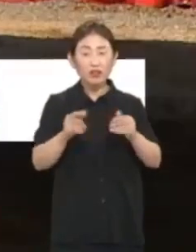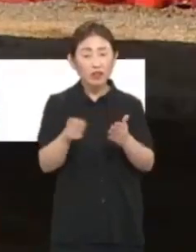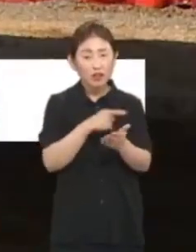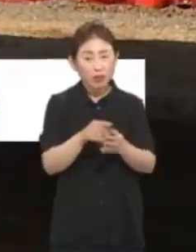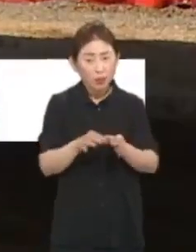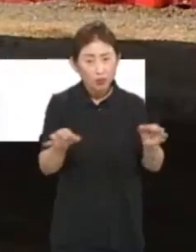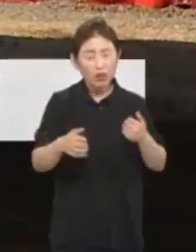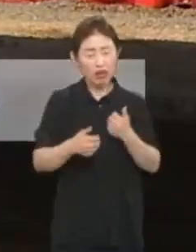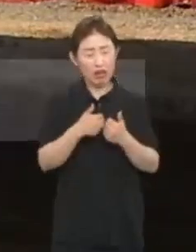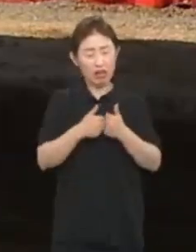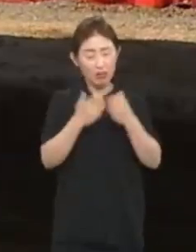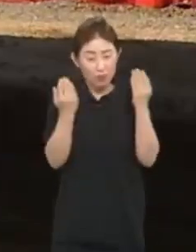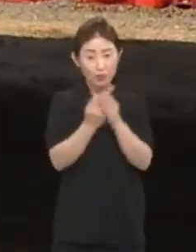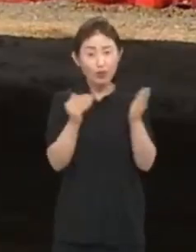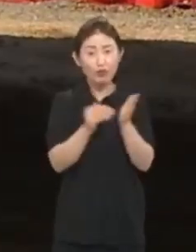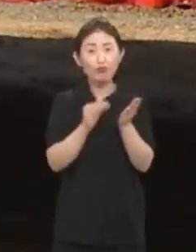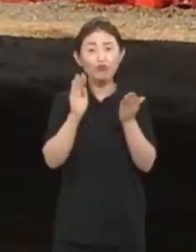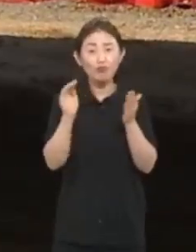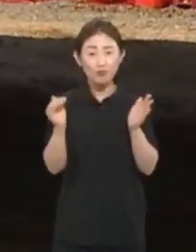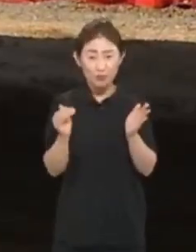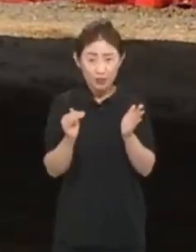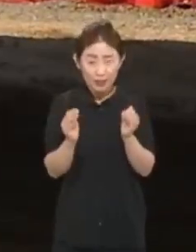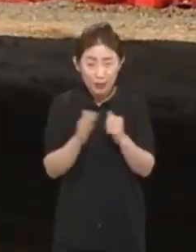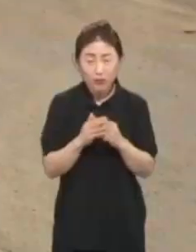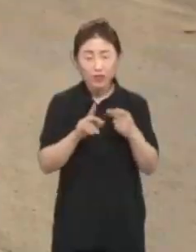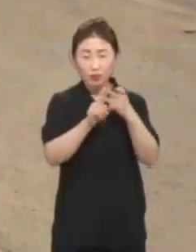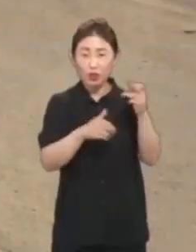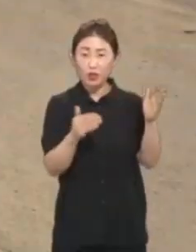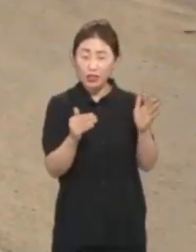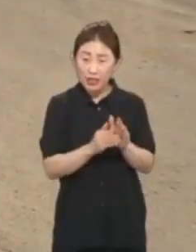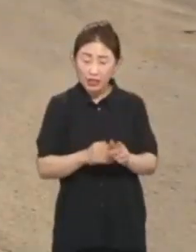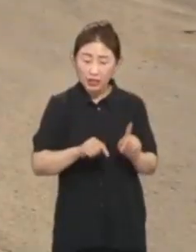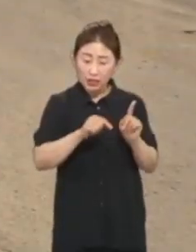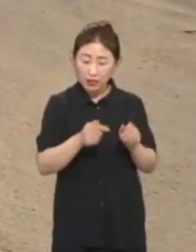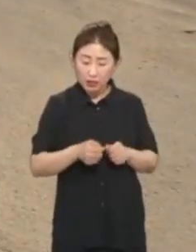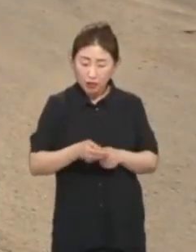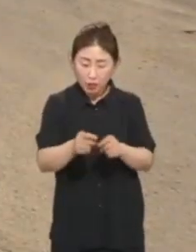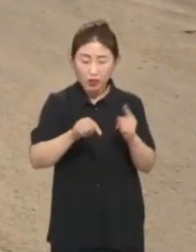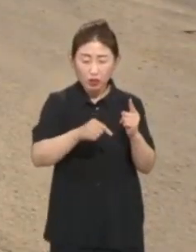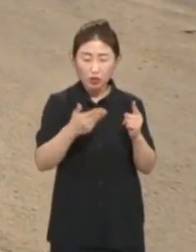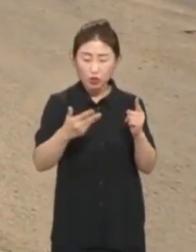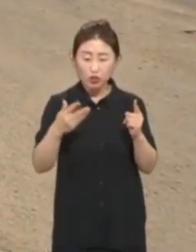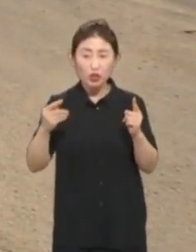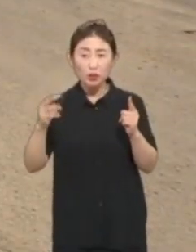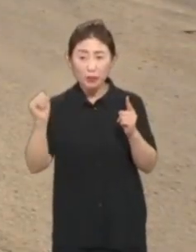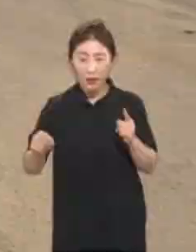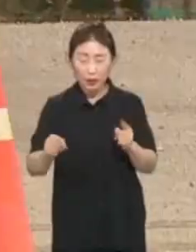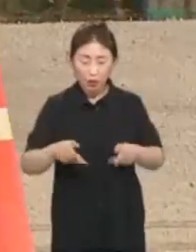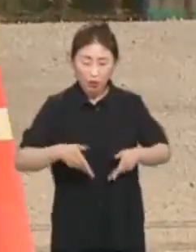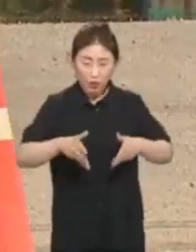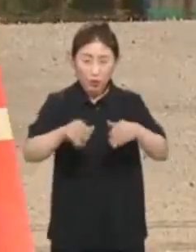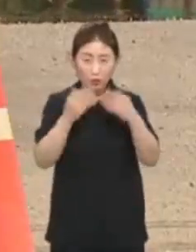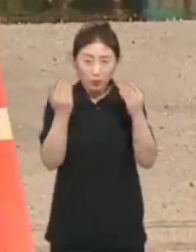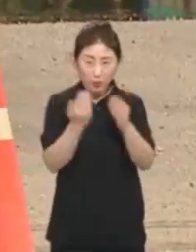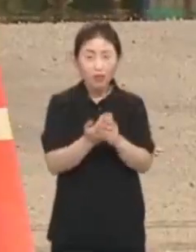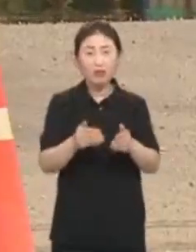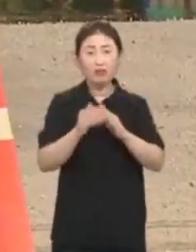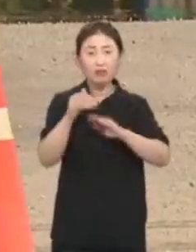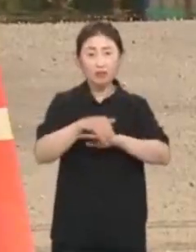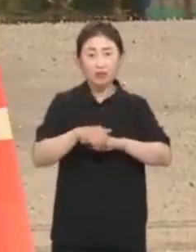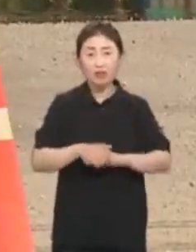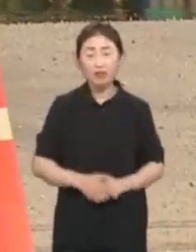원주민들과 갈등이 마무리되면서 연말까지 1.9km 전 구간에 대한 공사가 마무리될 것으로